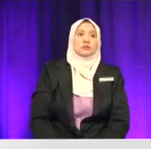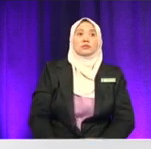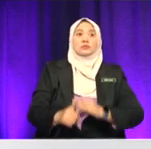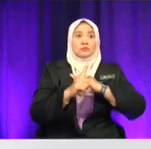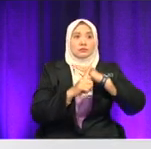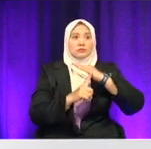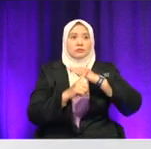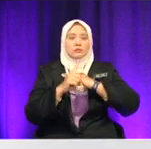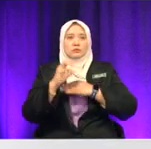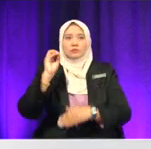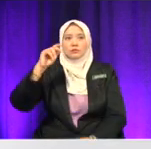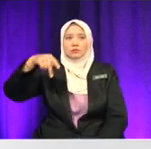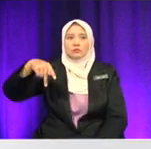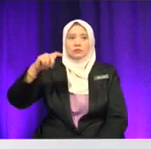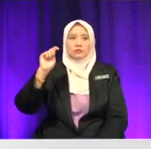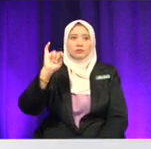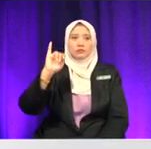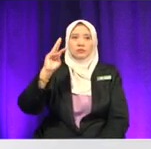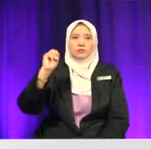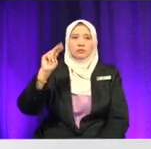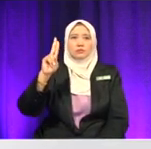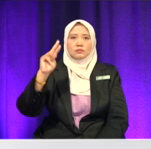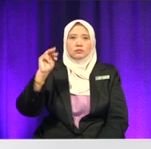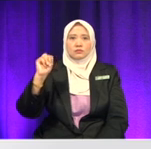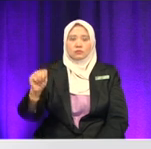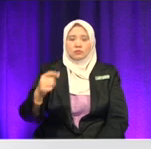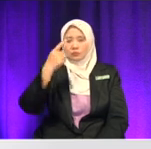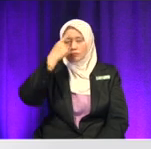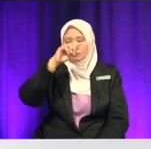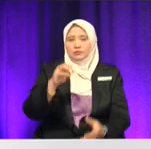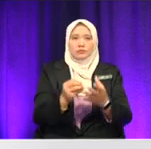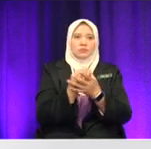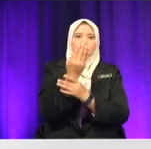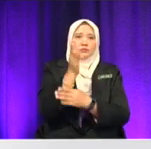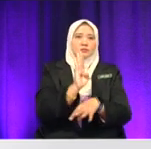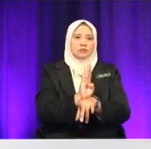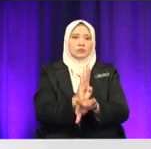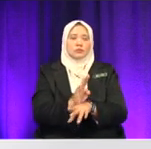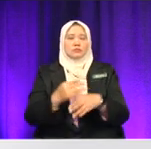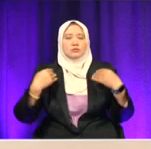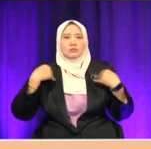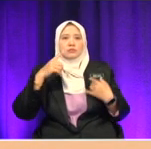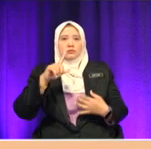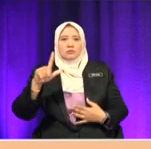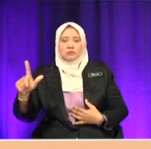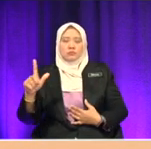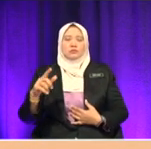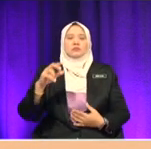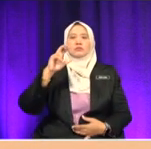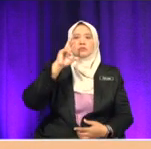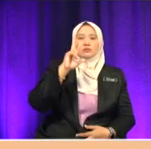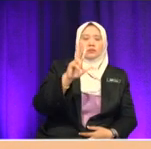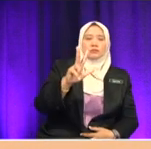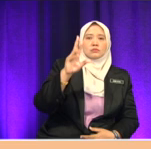bakteria adalah 37 darjah Celsius. Okey, bagus Rashdan. Suhu optimum untuk pertumbuhan bakteria